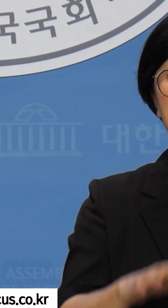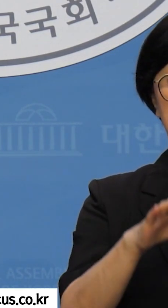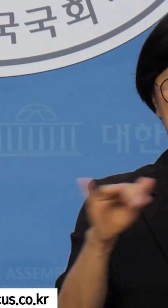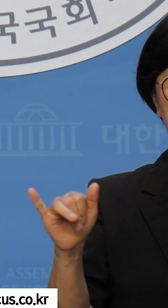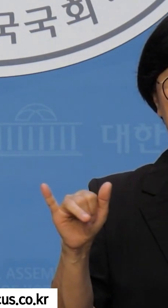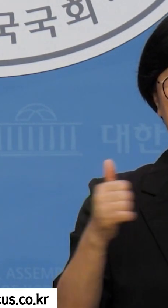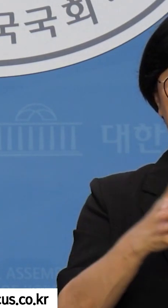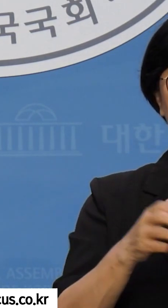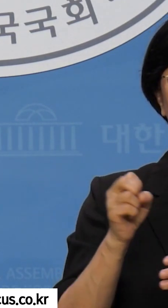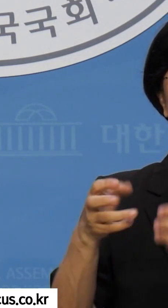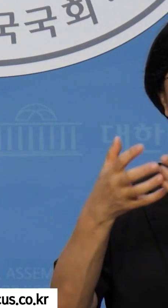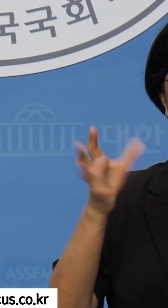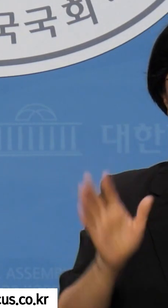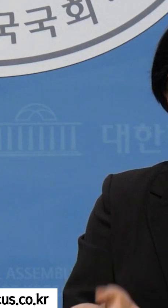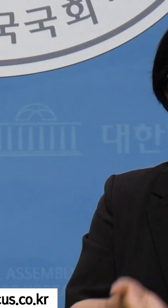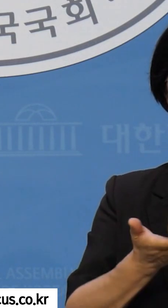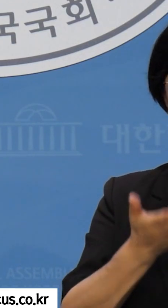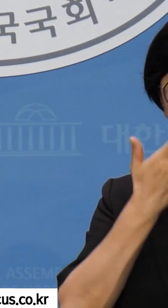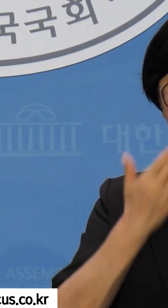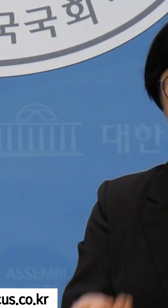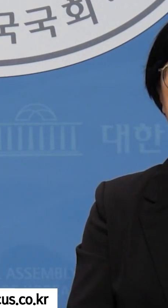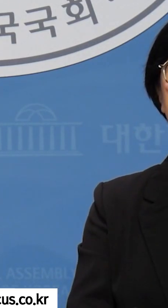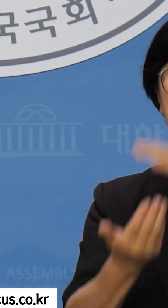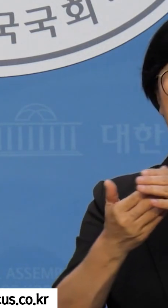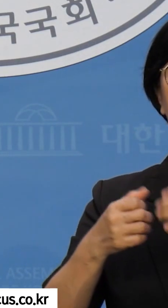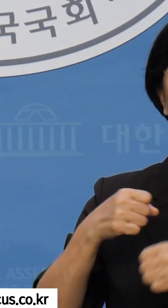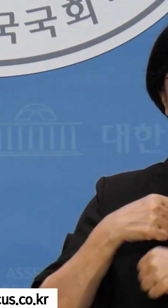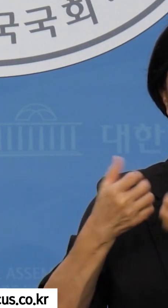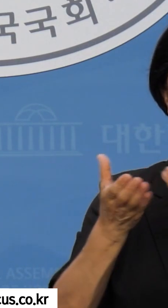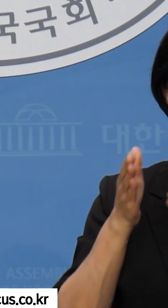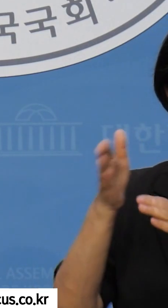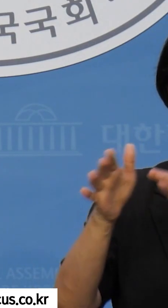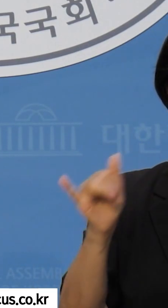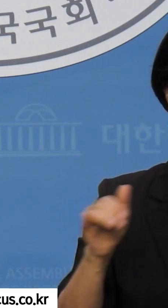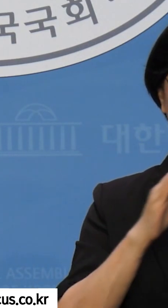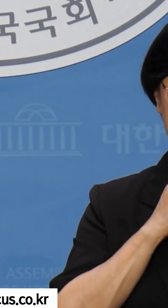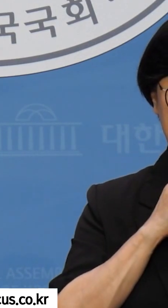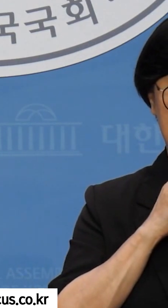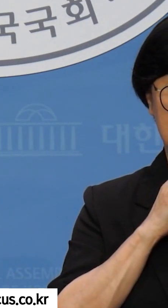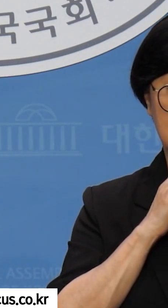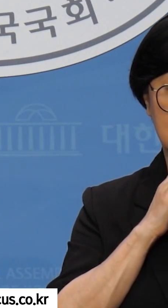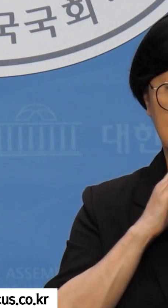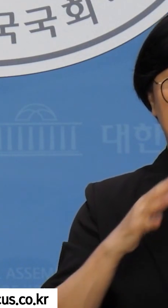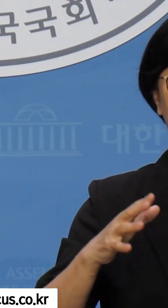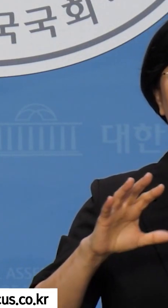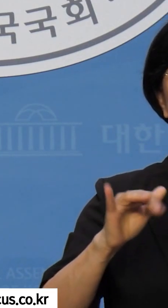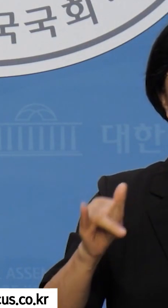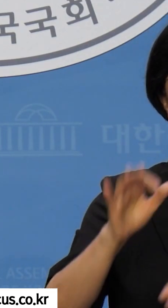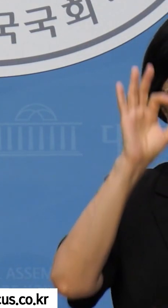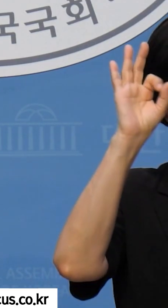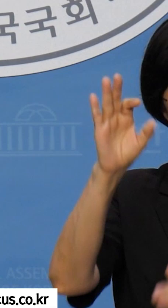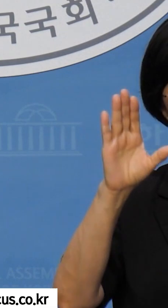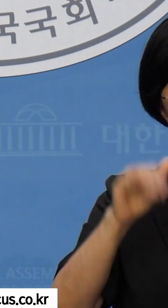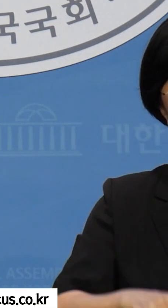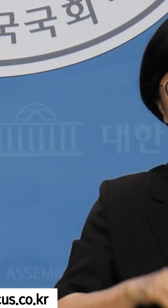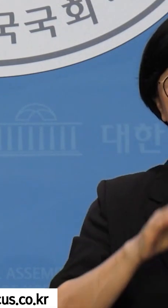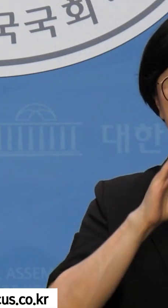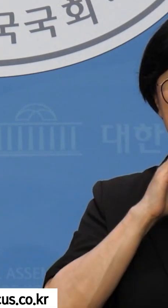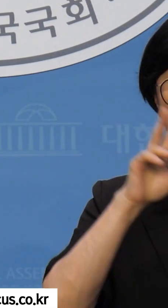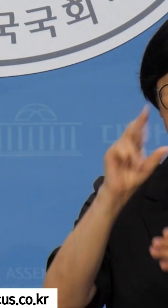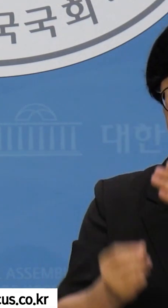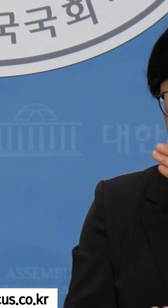사람이 여당이 추천할 수 있는 최고의 국방 전문가입니까? 국민이 보기에는 큰 사단을